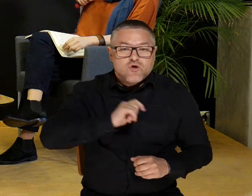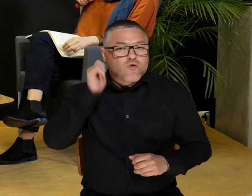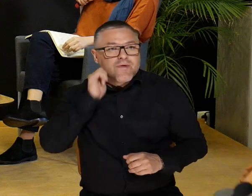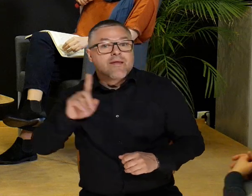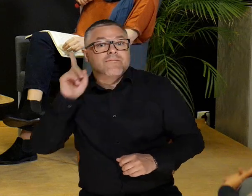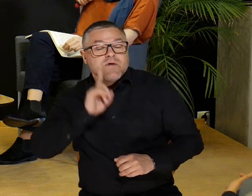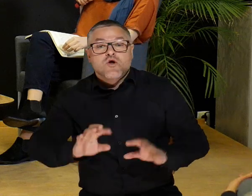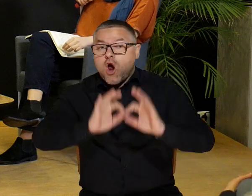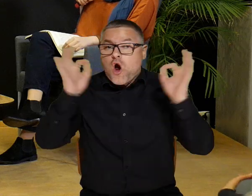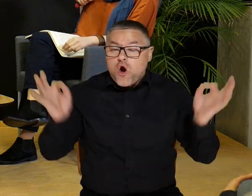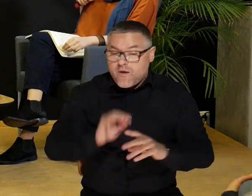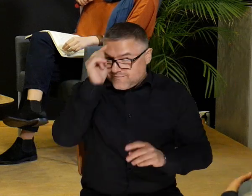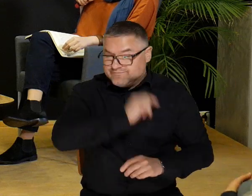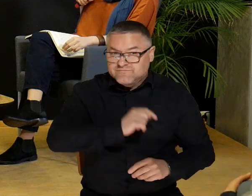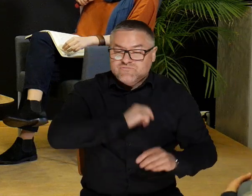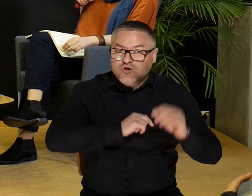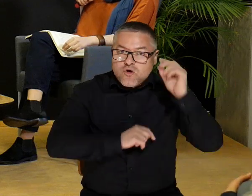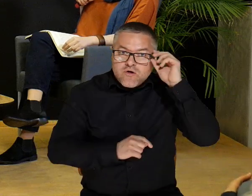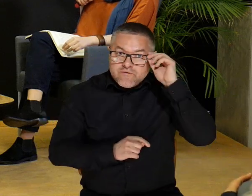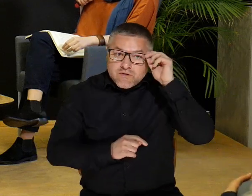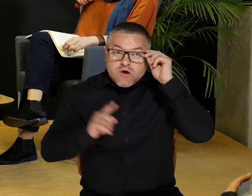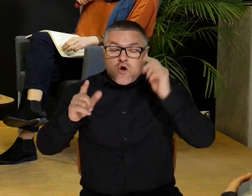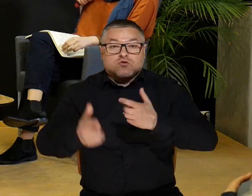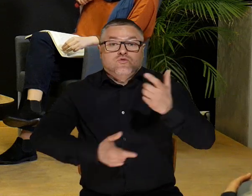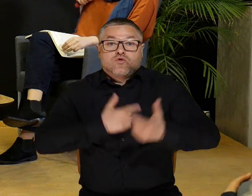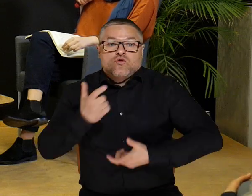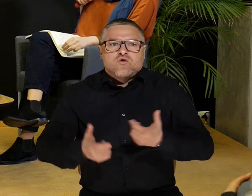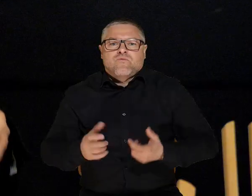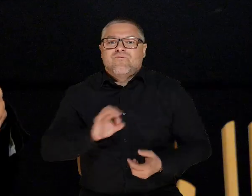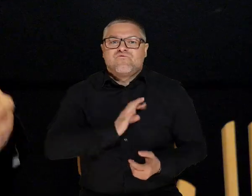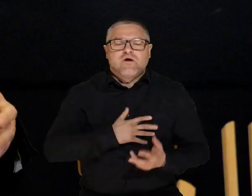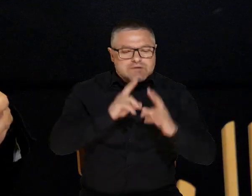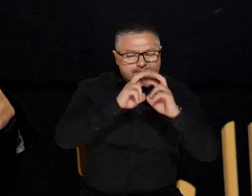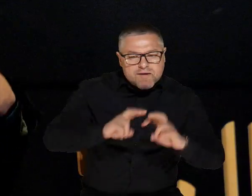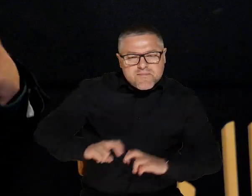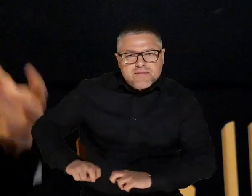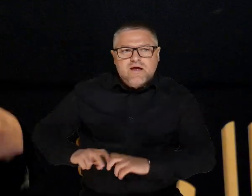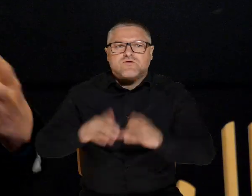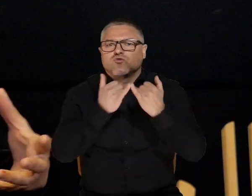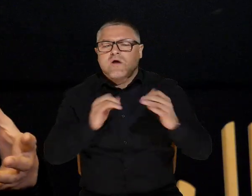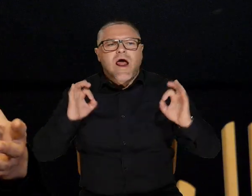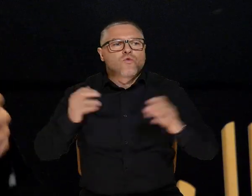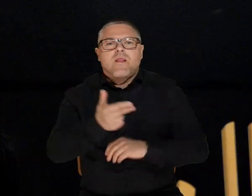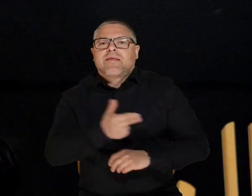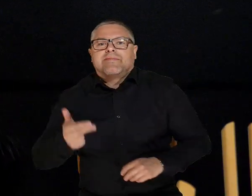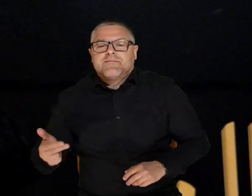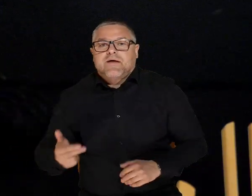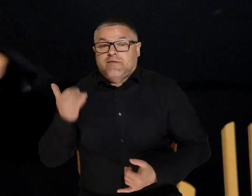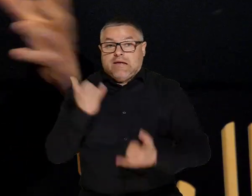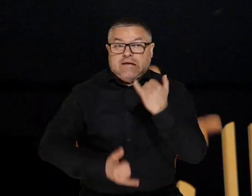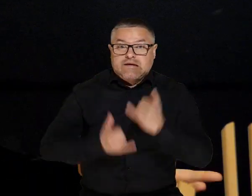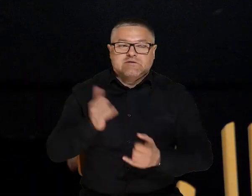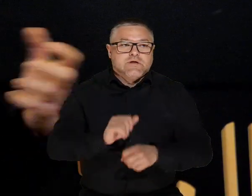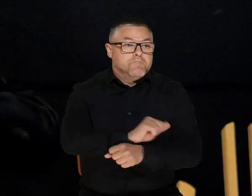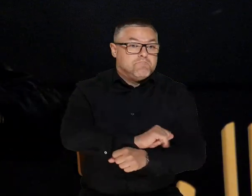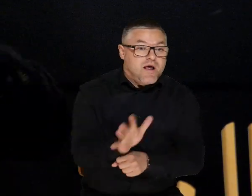społeczne, ale w ogóle psychologowie zwykle podejmują w swoich badaniach różne takie aktualne tematy. To znaczy, jeżeli się dzieje